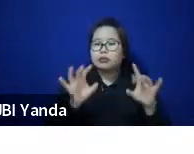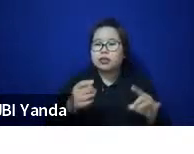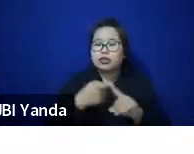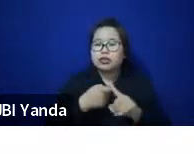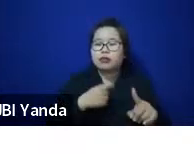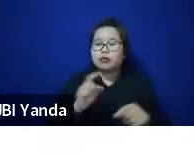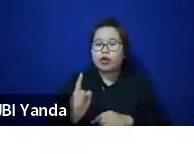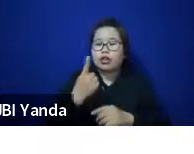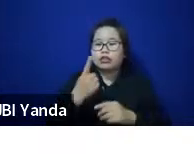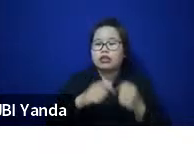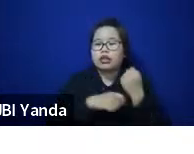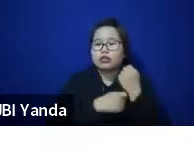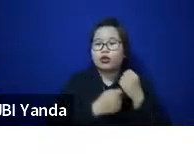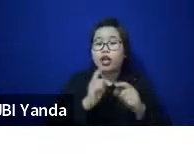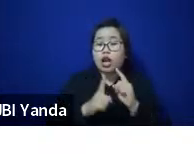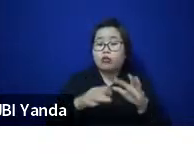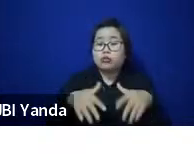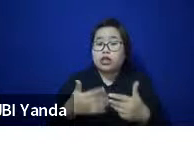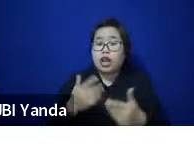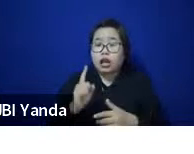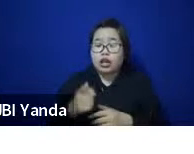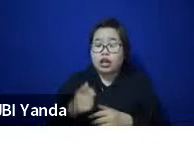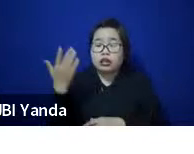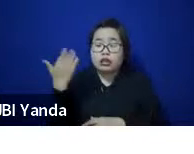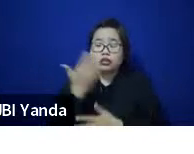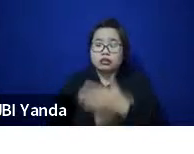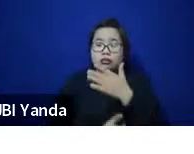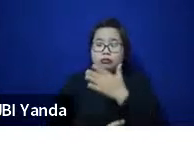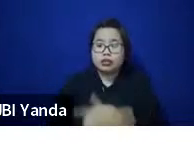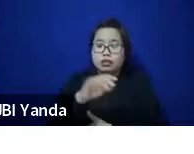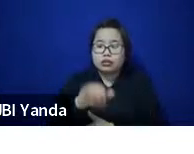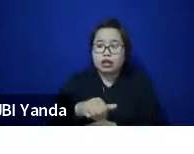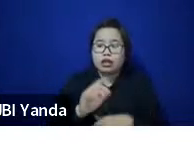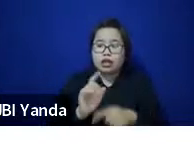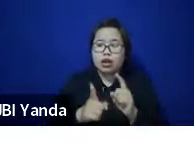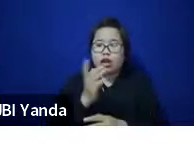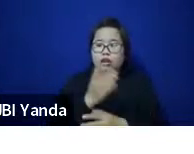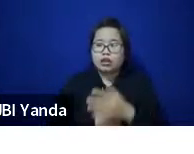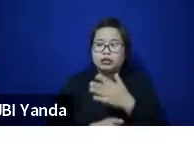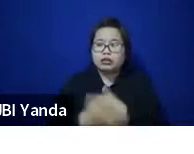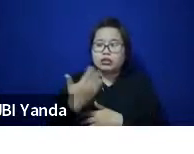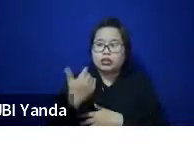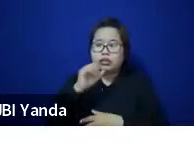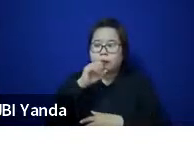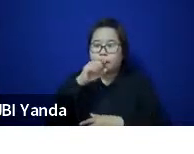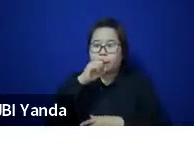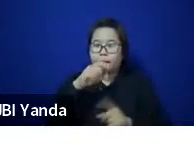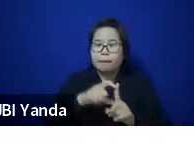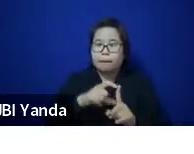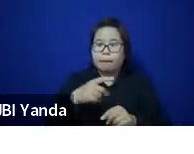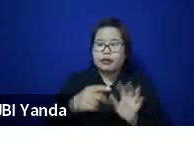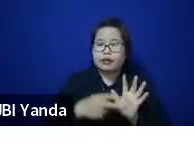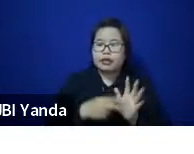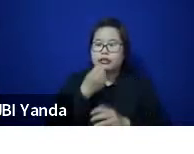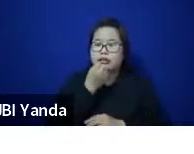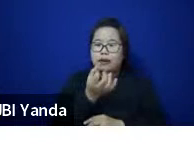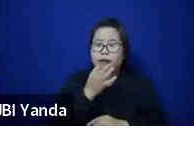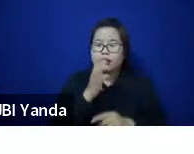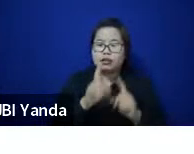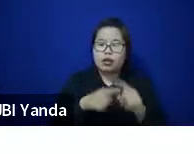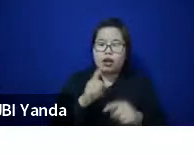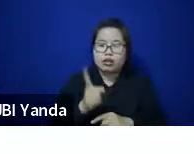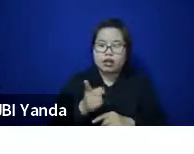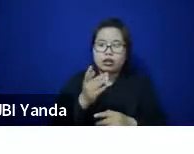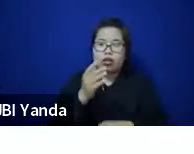respon, artinya ketika ada disabilitas seperti yang tadi yang Pak Dairon sampaikan, bagaimana ketika ada seseorang